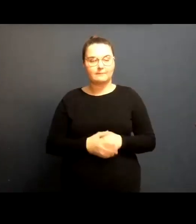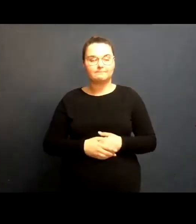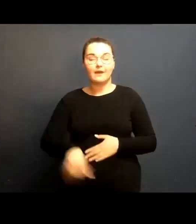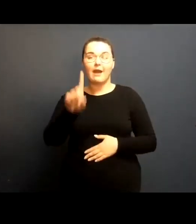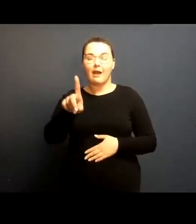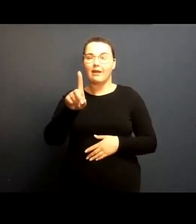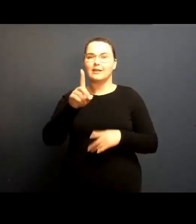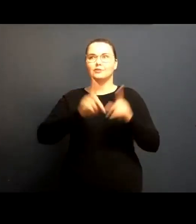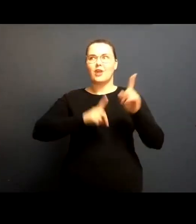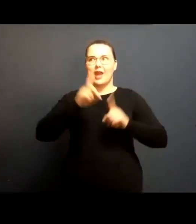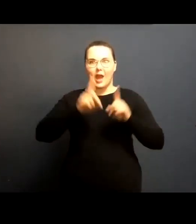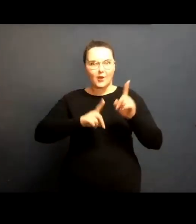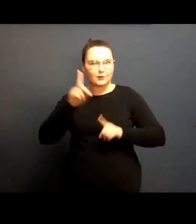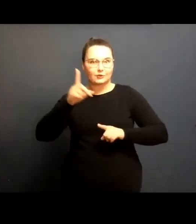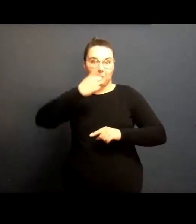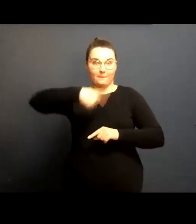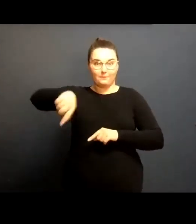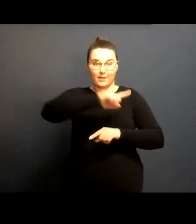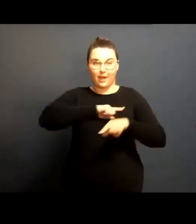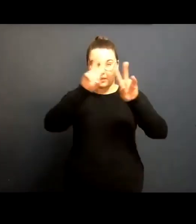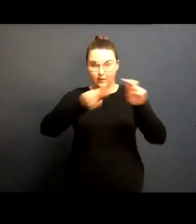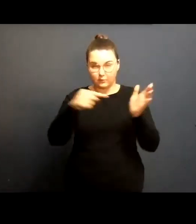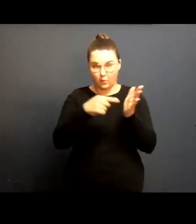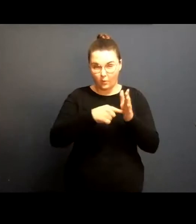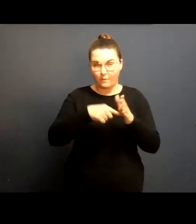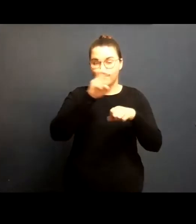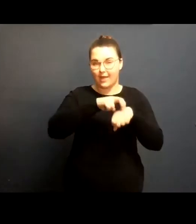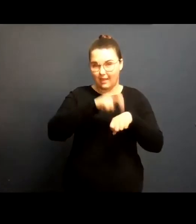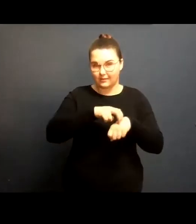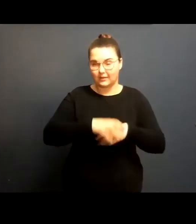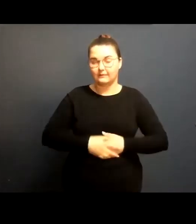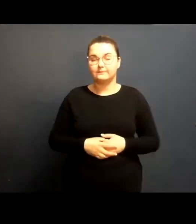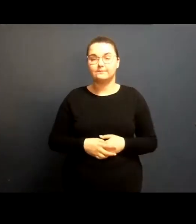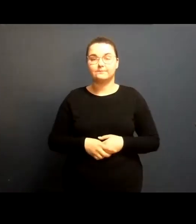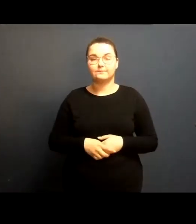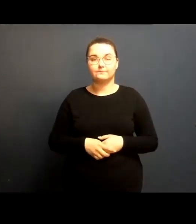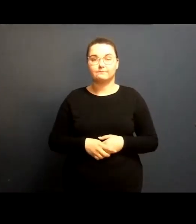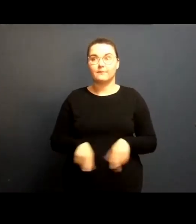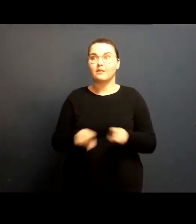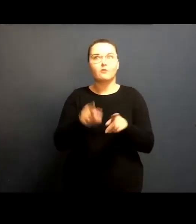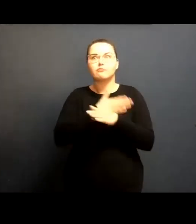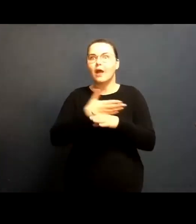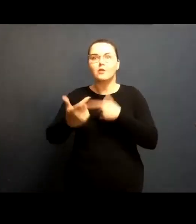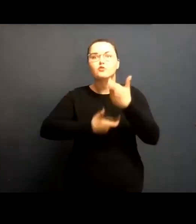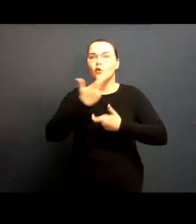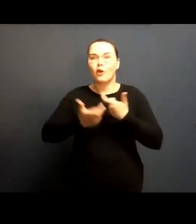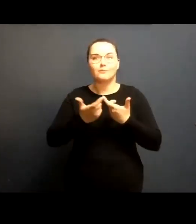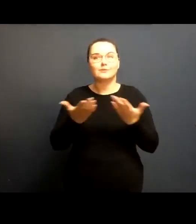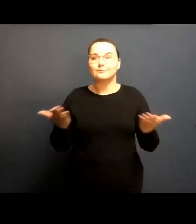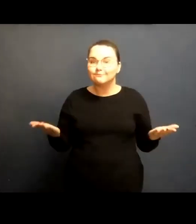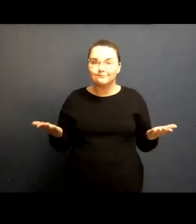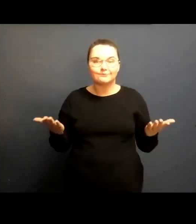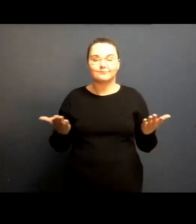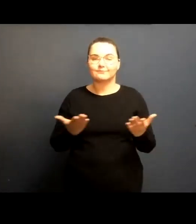ogóle pod uwagę i rzadko chyba coś próbuje się z tym czynić. No i badania, które